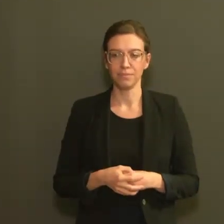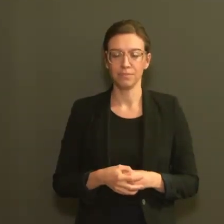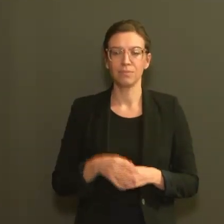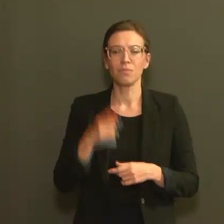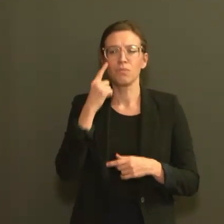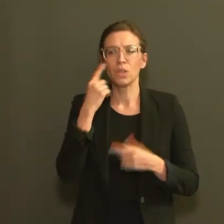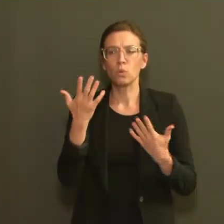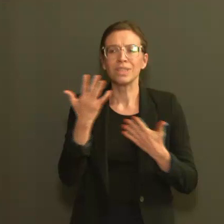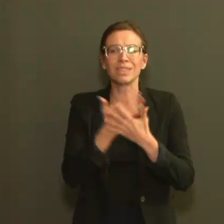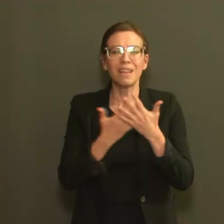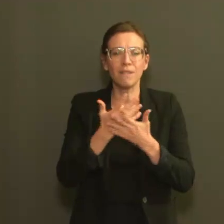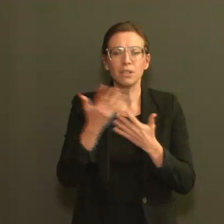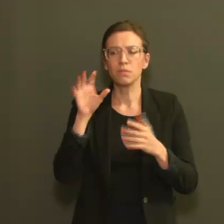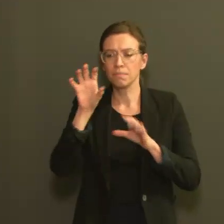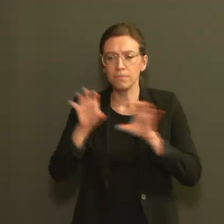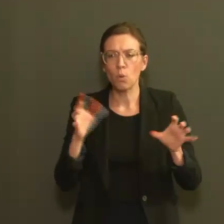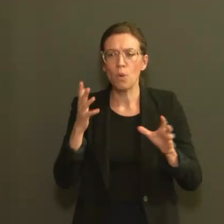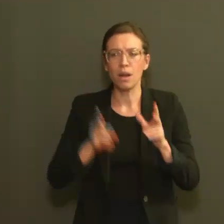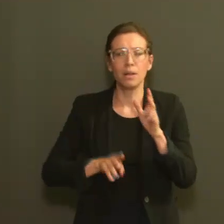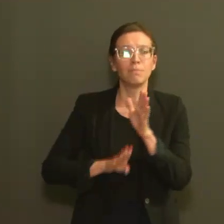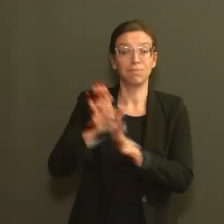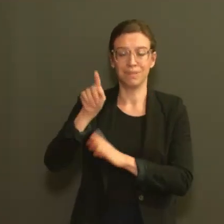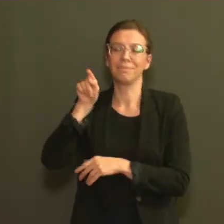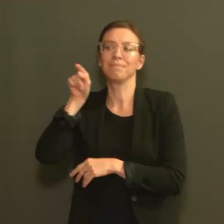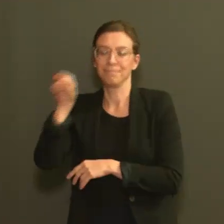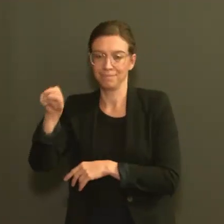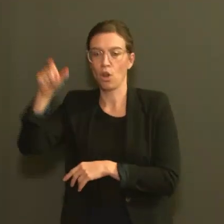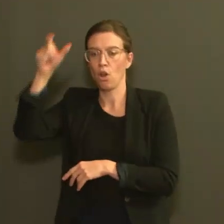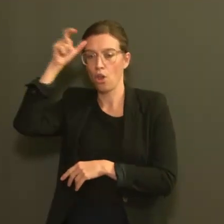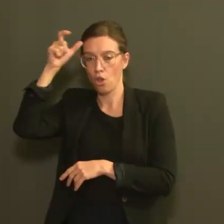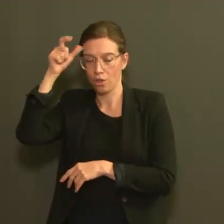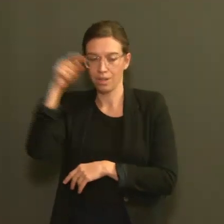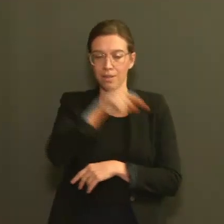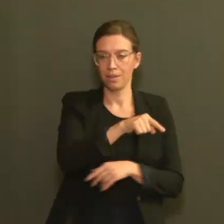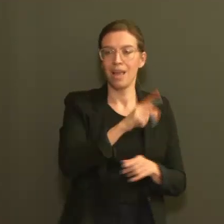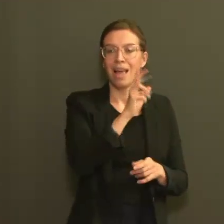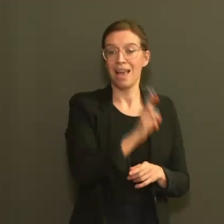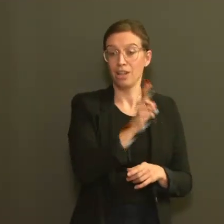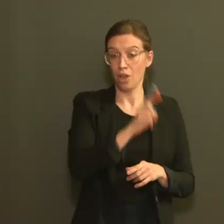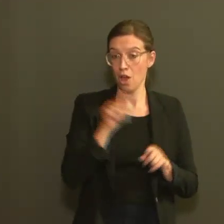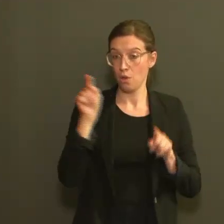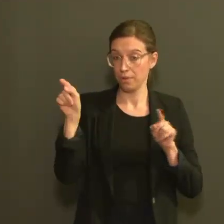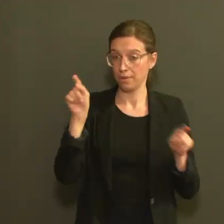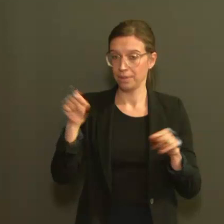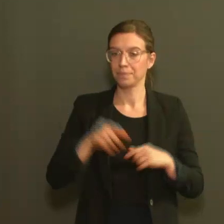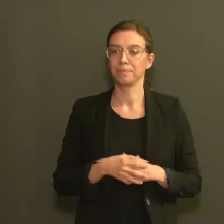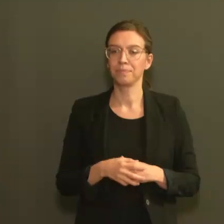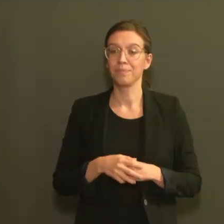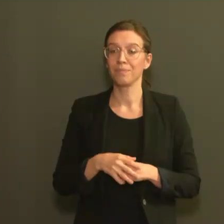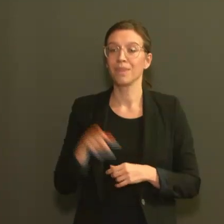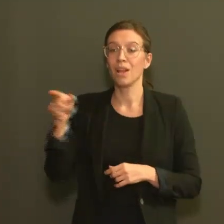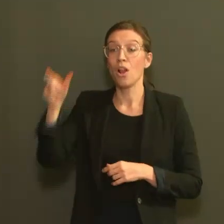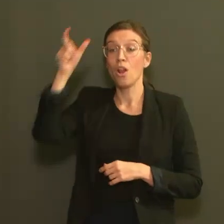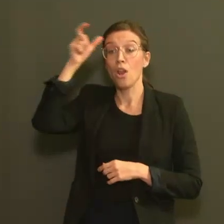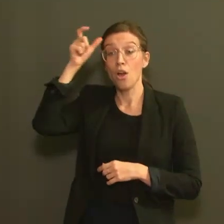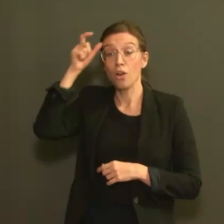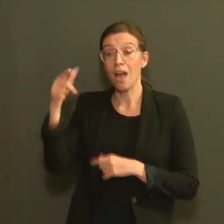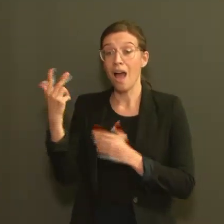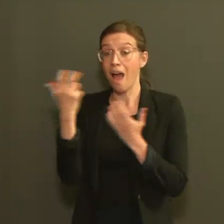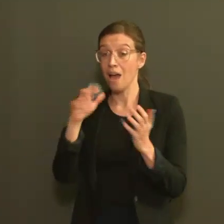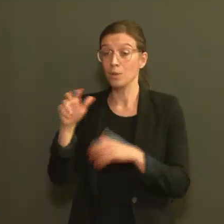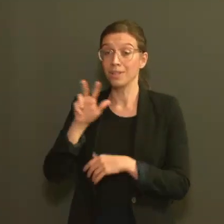Henegouwen. Hier werden de afgelopen week gemiddeld 833 en 753 nieuwe gevallen